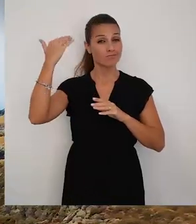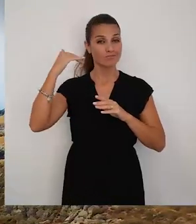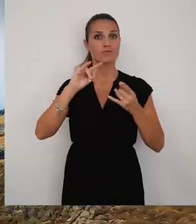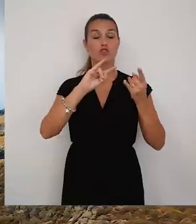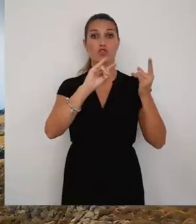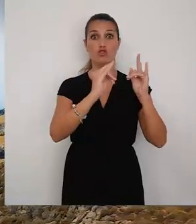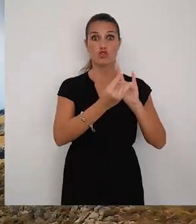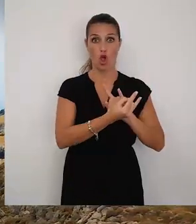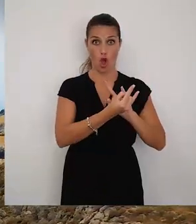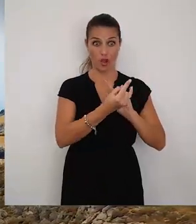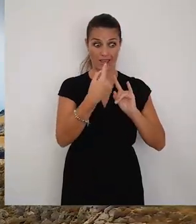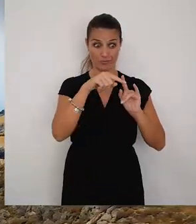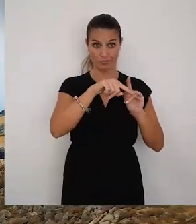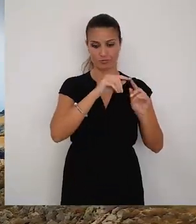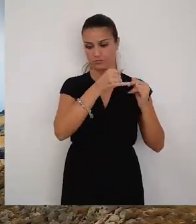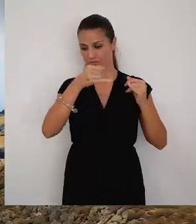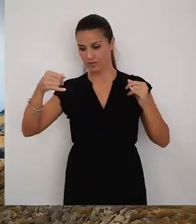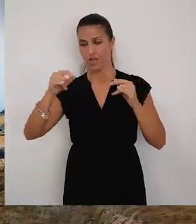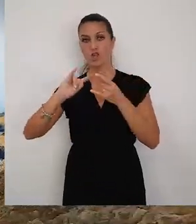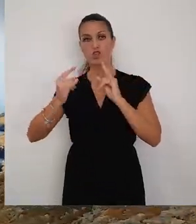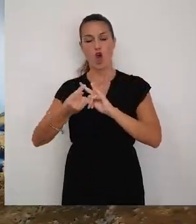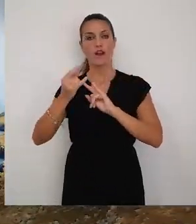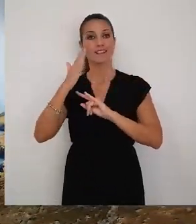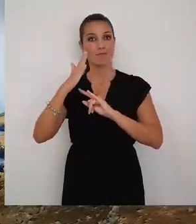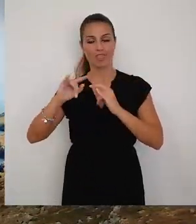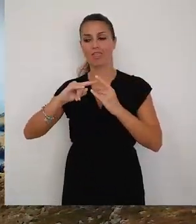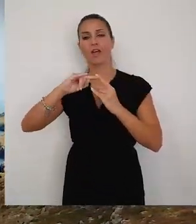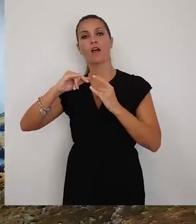il circuito di Torre Specchia La Guardia e Torre Minervino.